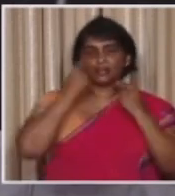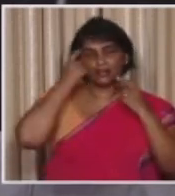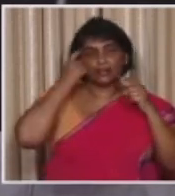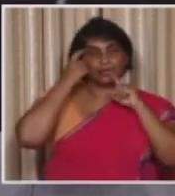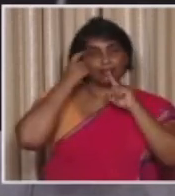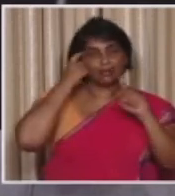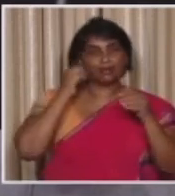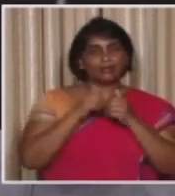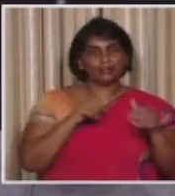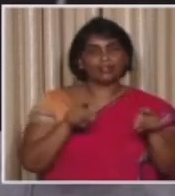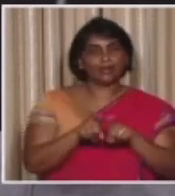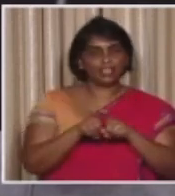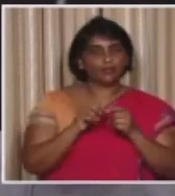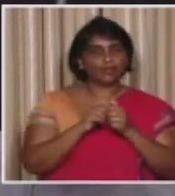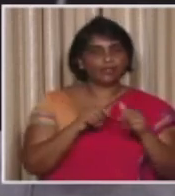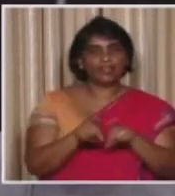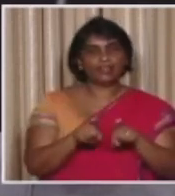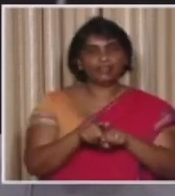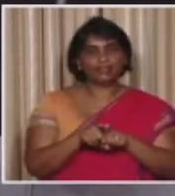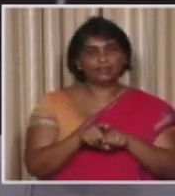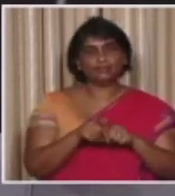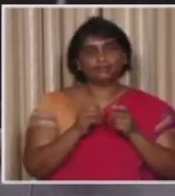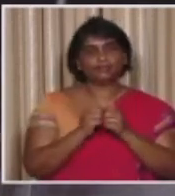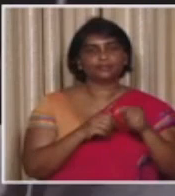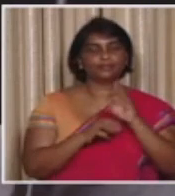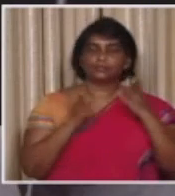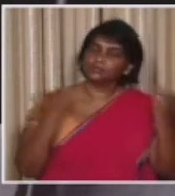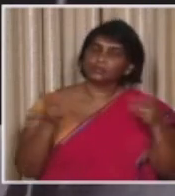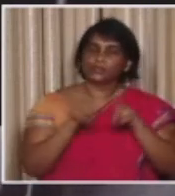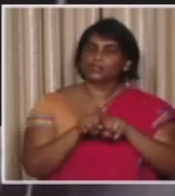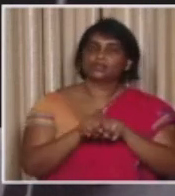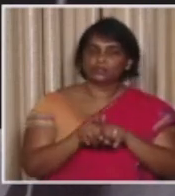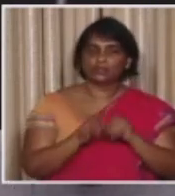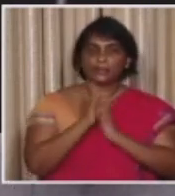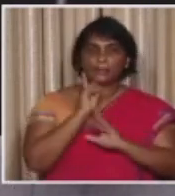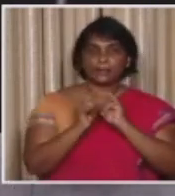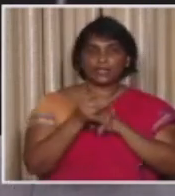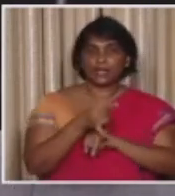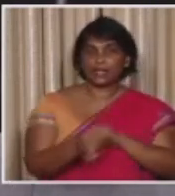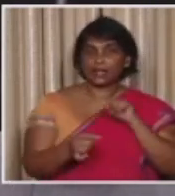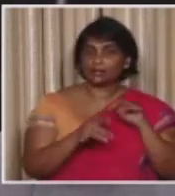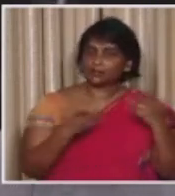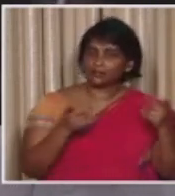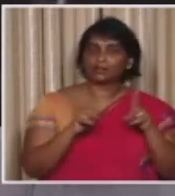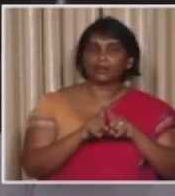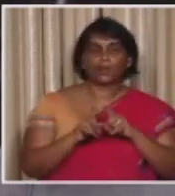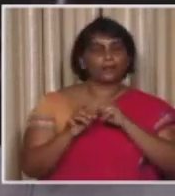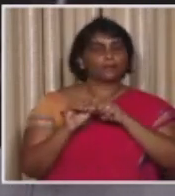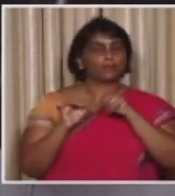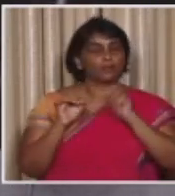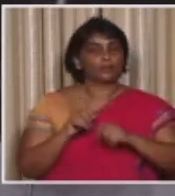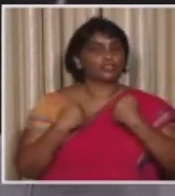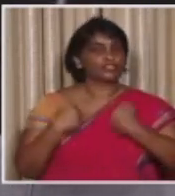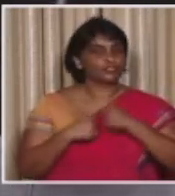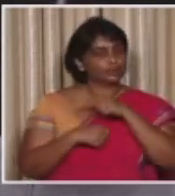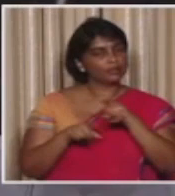රාජ්‍ය ඇමතිවරයෙක් වෙන්න පුළුවන්. ඒක පාර්ලිමේන්තු මන්ත්‍රීවරයෙක් වෙන්න පුළුවන්. හැබැයි කවුරුණත් ඒක අමාත්‍යංශක ලේකම්වරයෙක් වෙන්න පුළුවන්. සංසාවක සභාපතිවරයෙක්